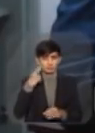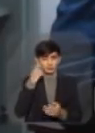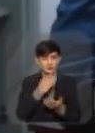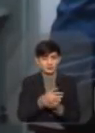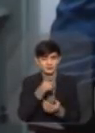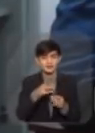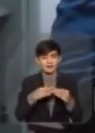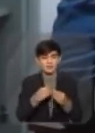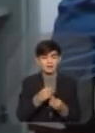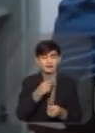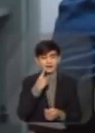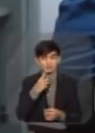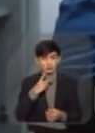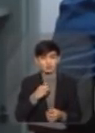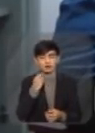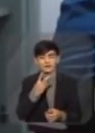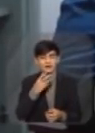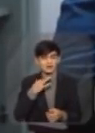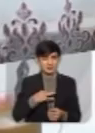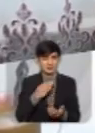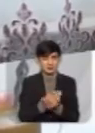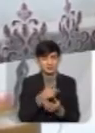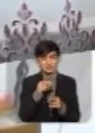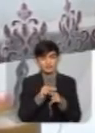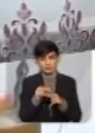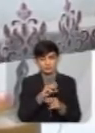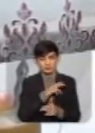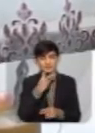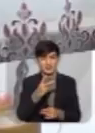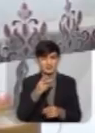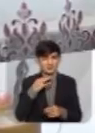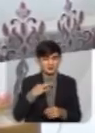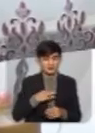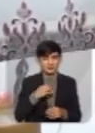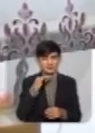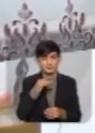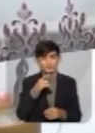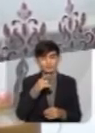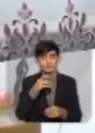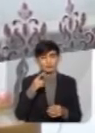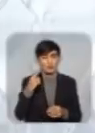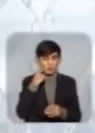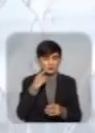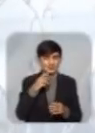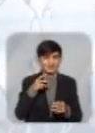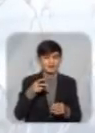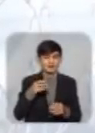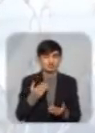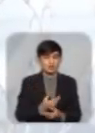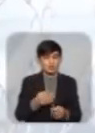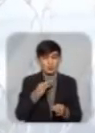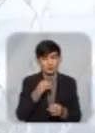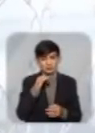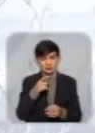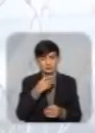Бұл отбасында бір қыз, 2 ұл бар. Ерекше ұлдарды тәрбиелеп отырған отбасы өмірге өкпелері жоқ екенін айтады. Отбасы иесі